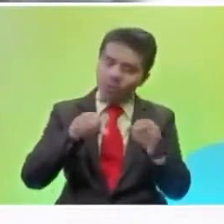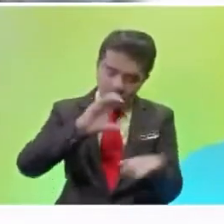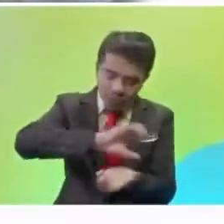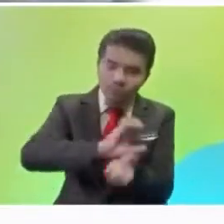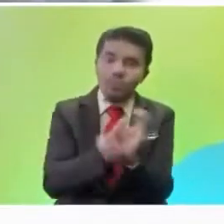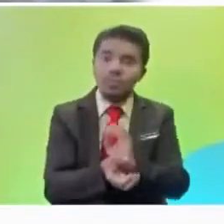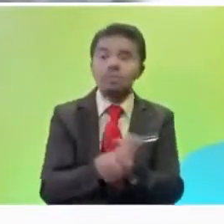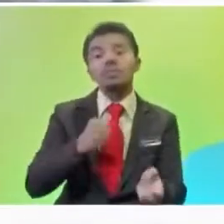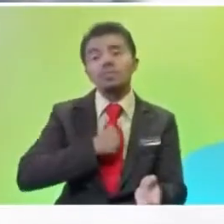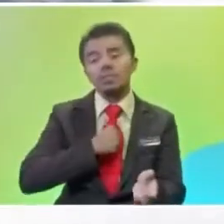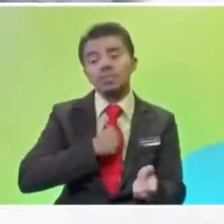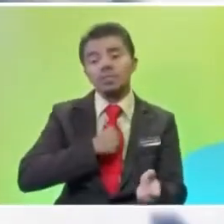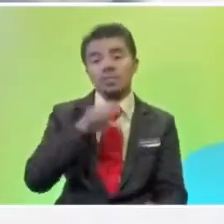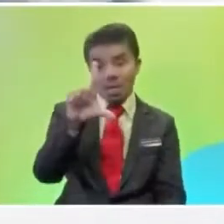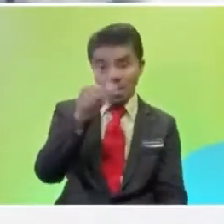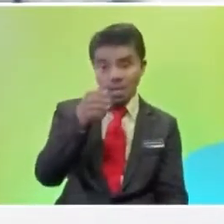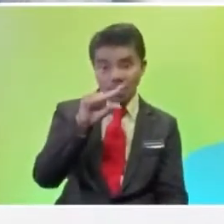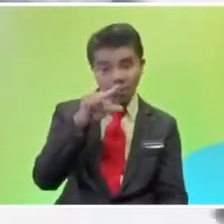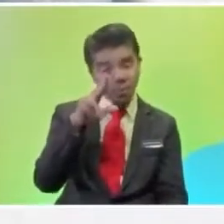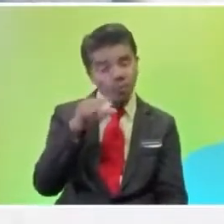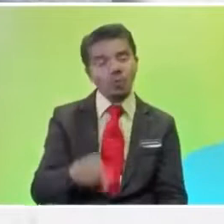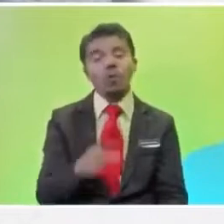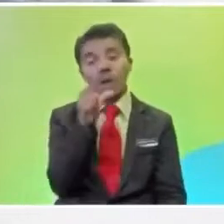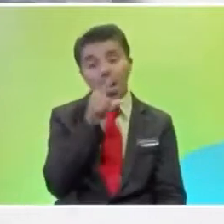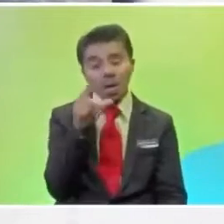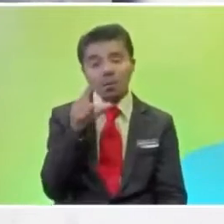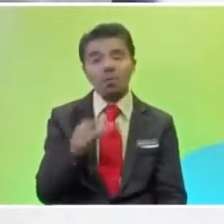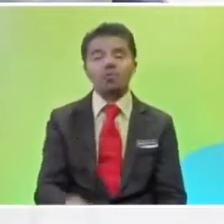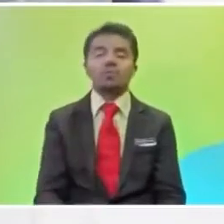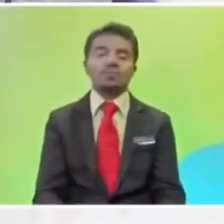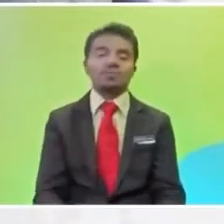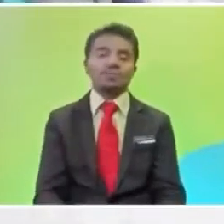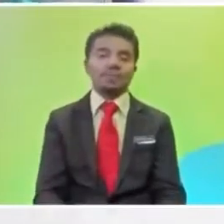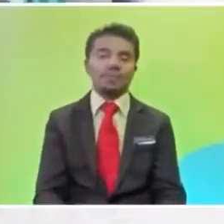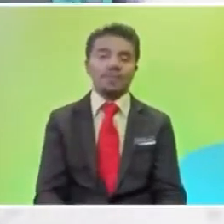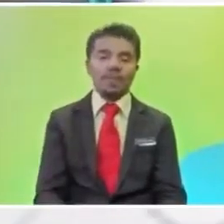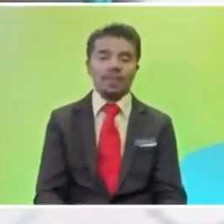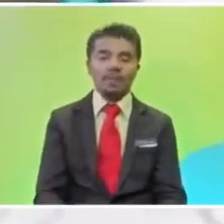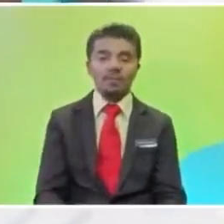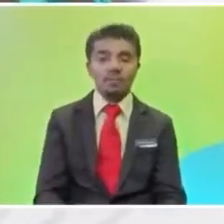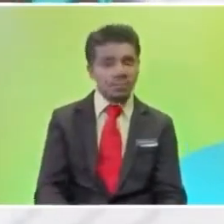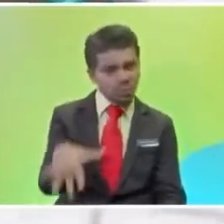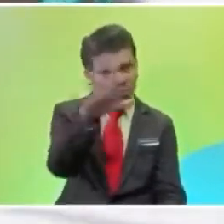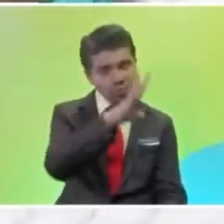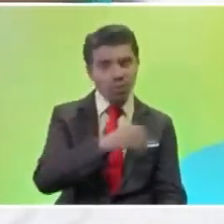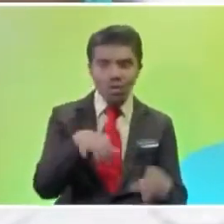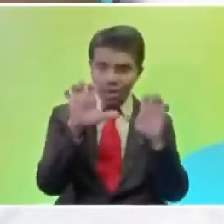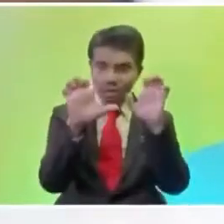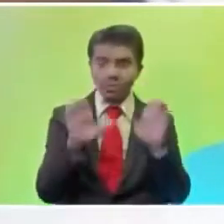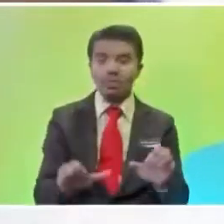apa yang kita belajar di dalam kelas tadi dan murid-murid mempersembahkan jadi semua eliman dapat